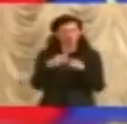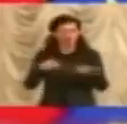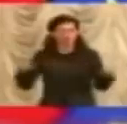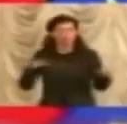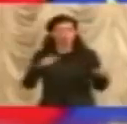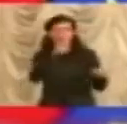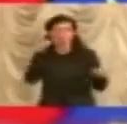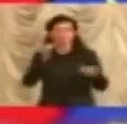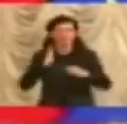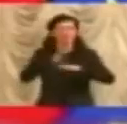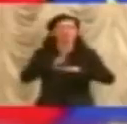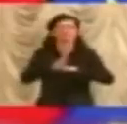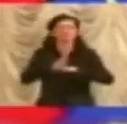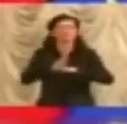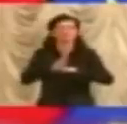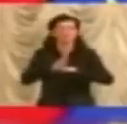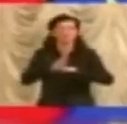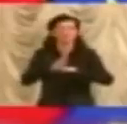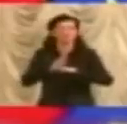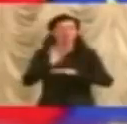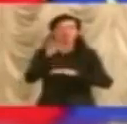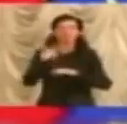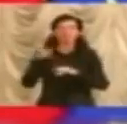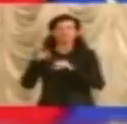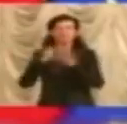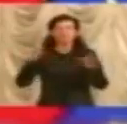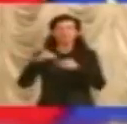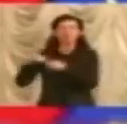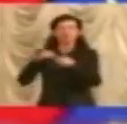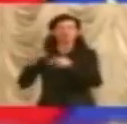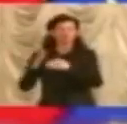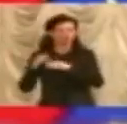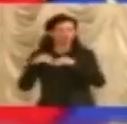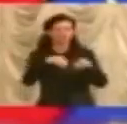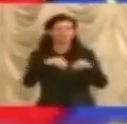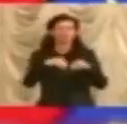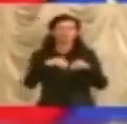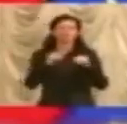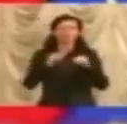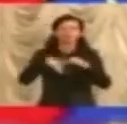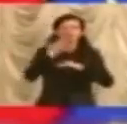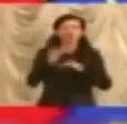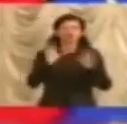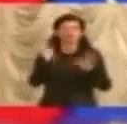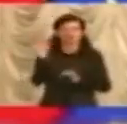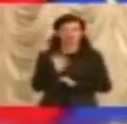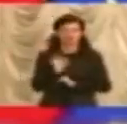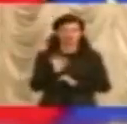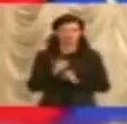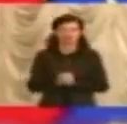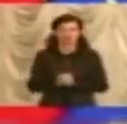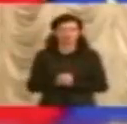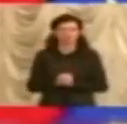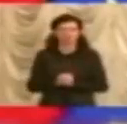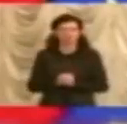andare in ordine sparso è un rischio perché la vita normale l'economia ripartono in una maniera normale